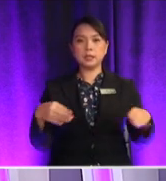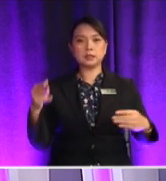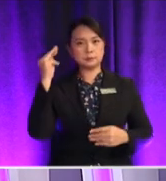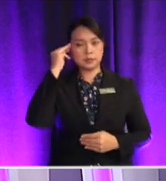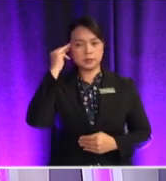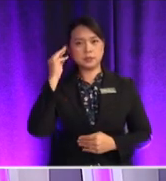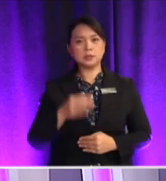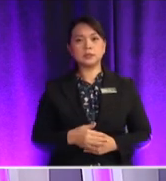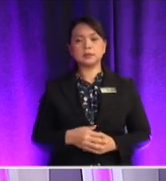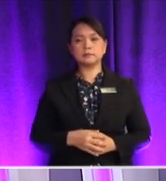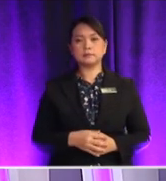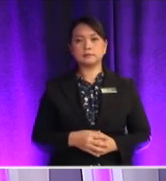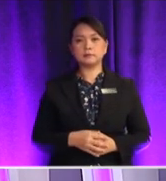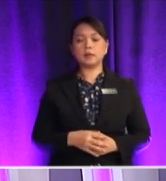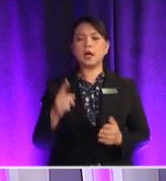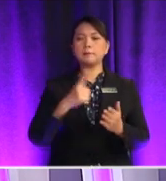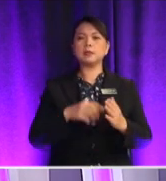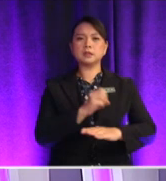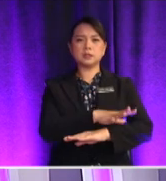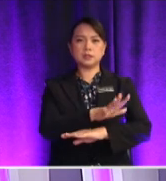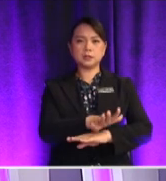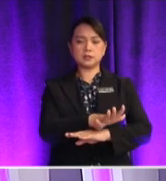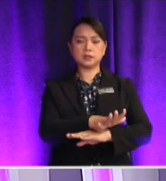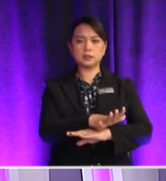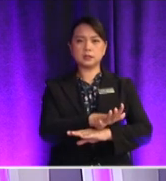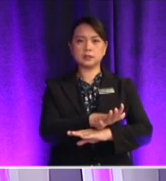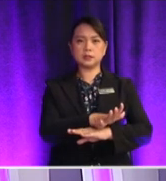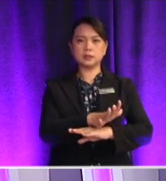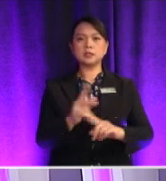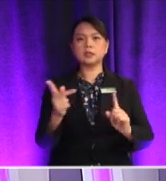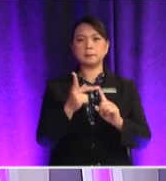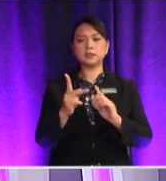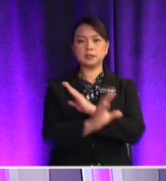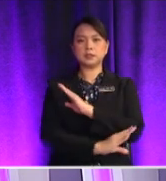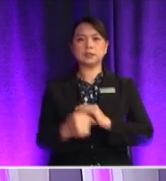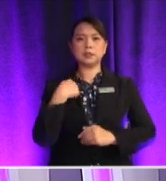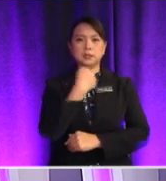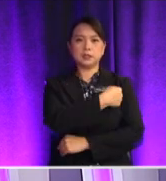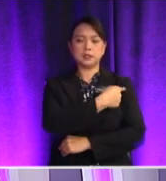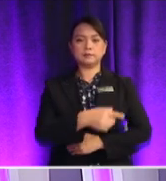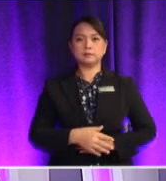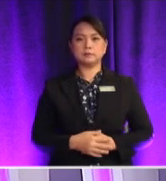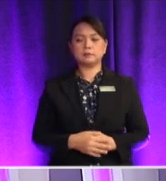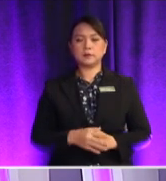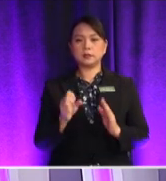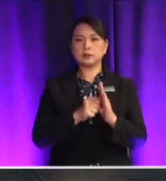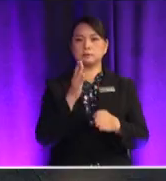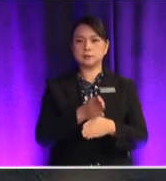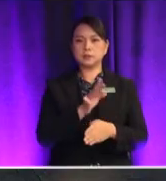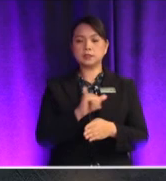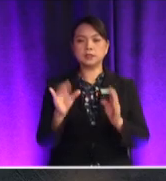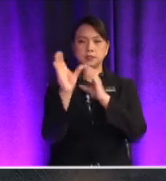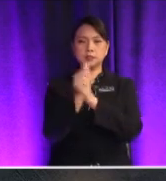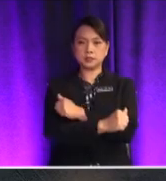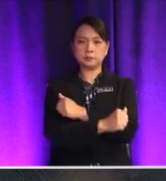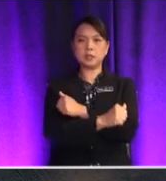apa kesannya terhadap, saya rasa, negara kita, Cikgu Jelawati. Okey, Akmal, sebenarnya cabaran bahasa ini